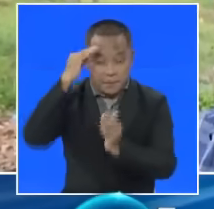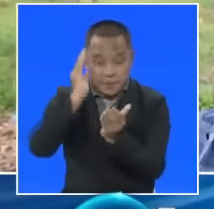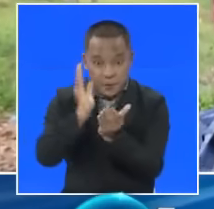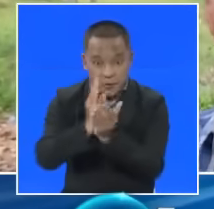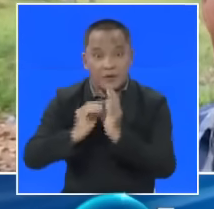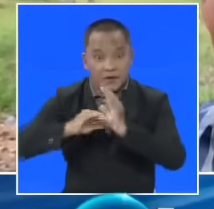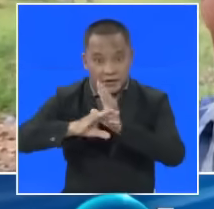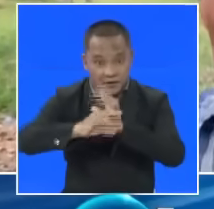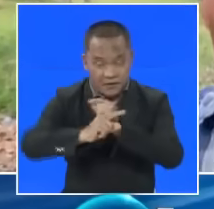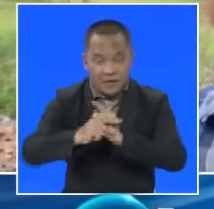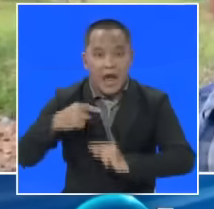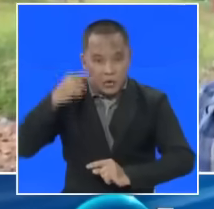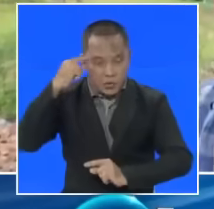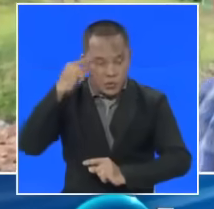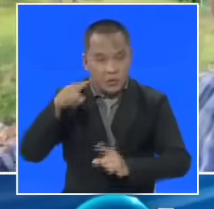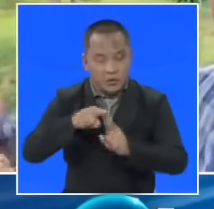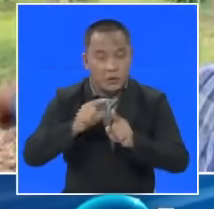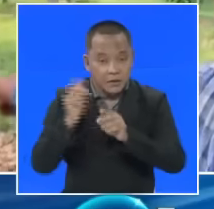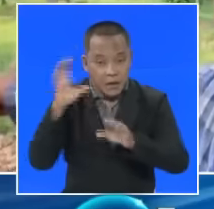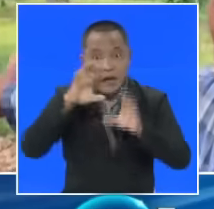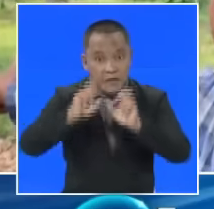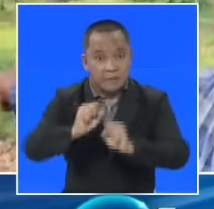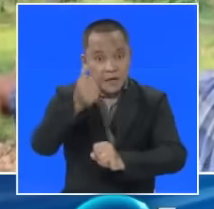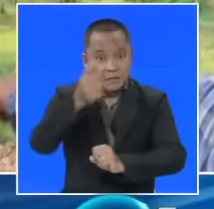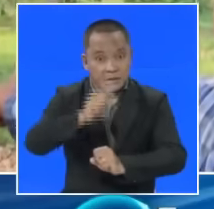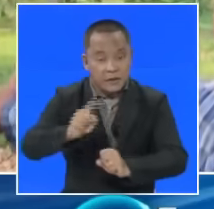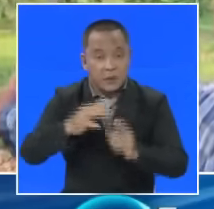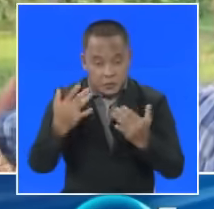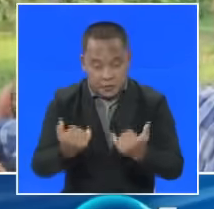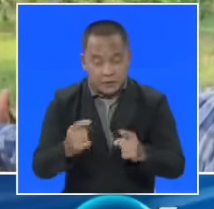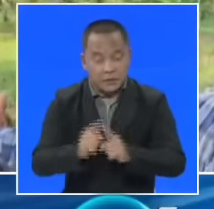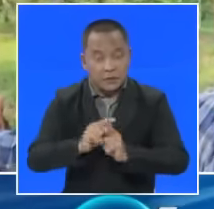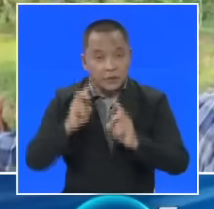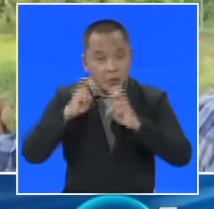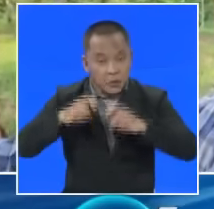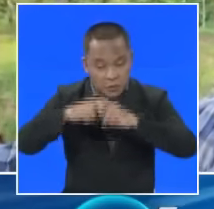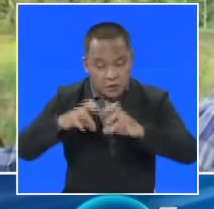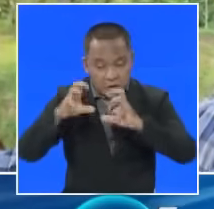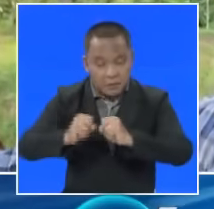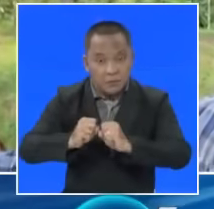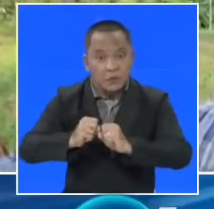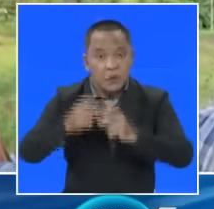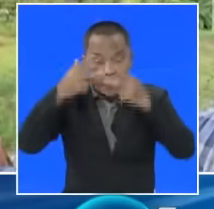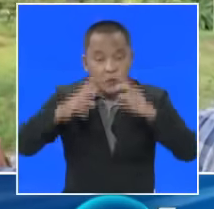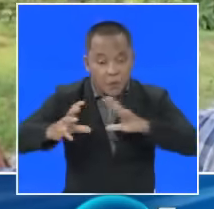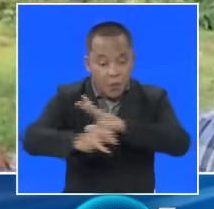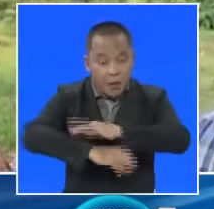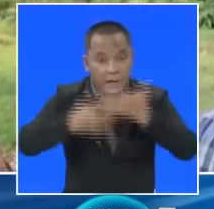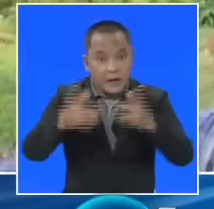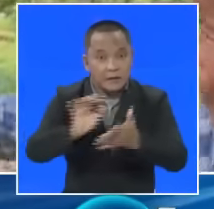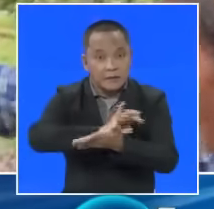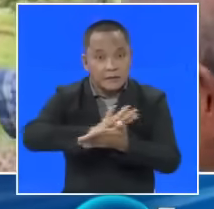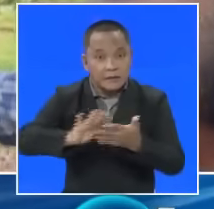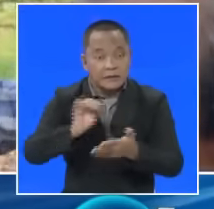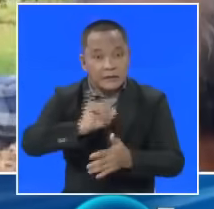คะจังหวัดระยองอยากรู้จริงๆว่าเอ๊ะจะตามตัวคนร้ายได้หรือเปล่าหรือว่าตอนนี้เนี่ยความคืบหน้าในเรื่องของคดีไปถึงไหนยังไงนะคะต